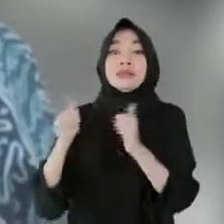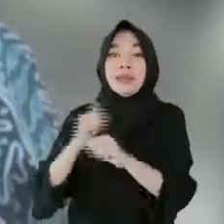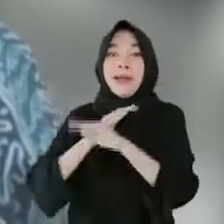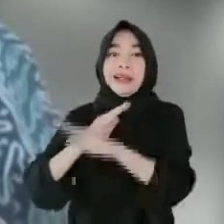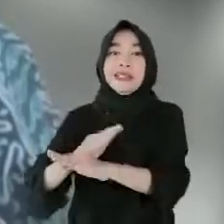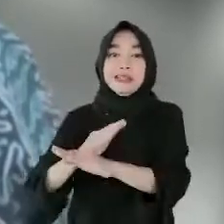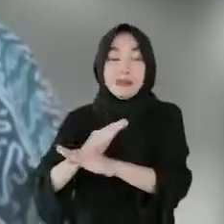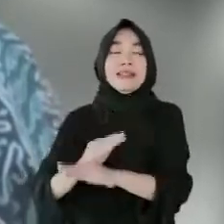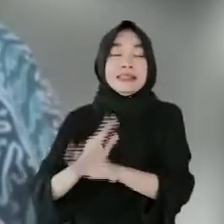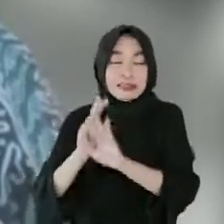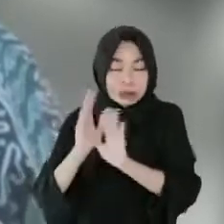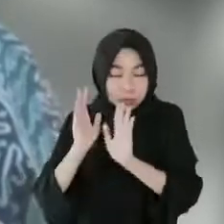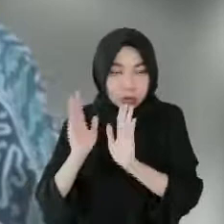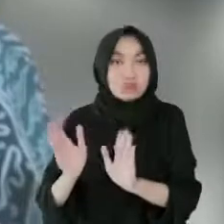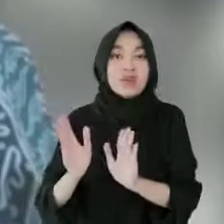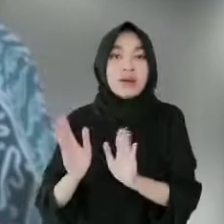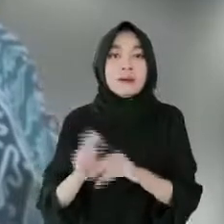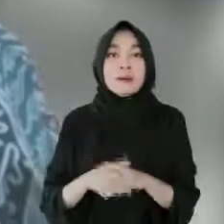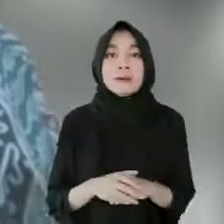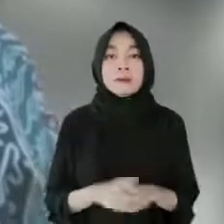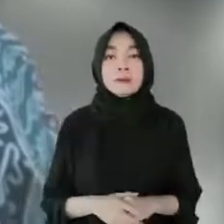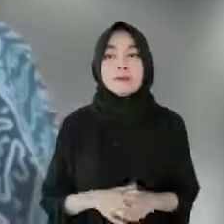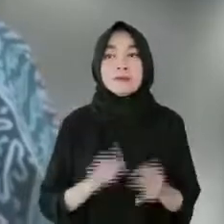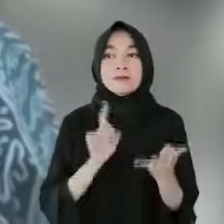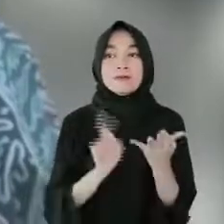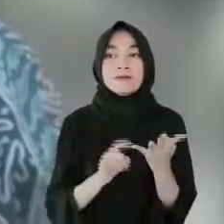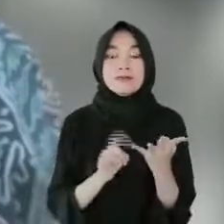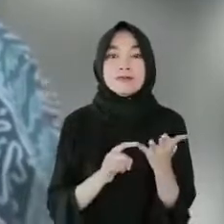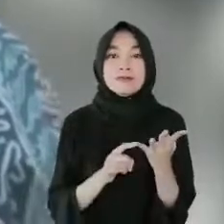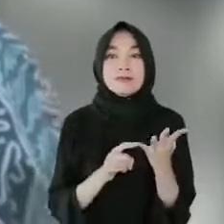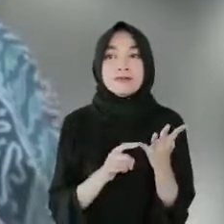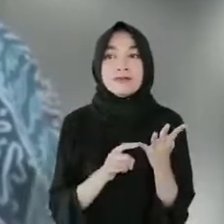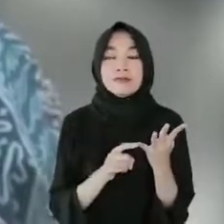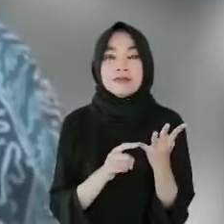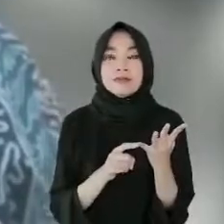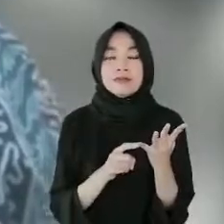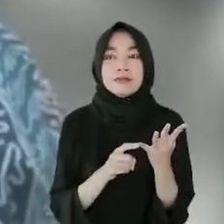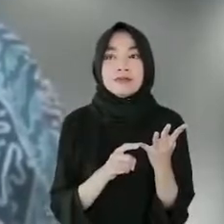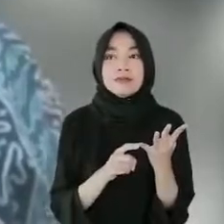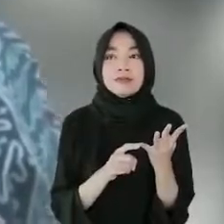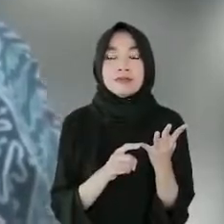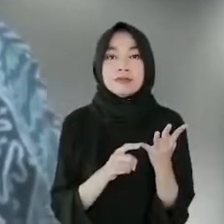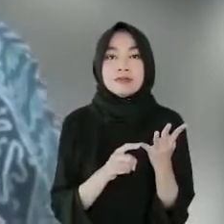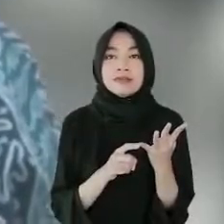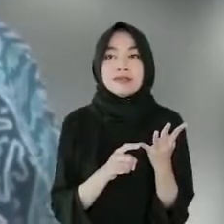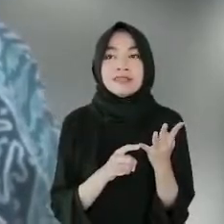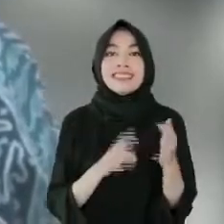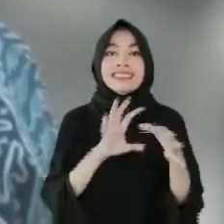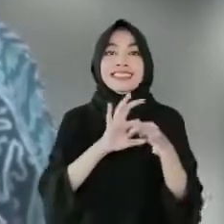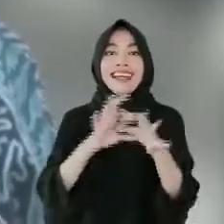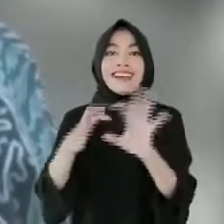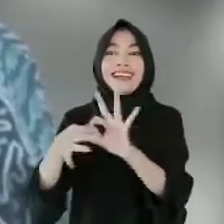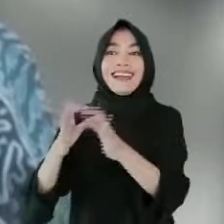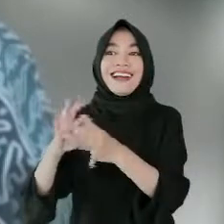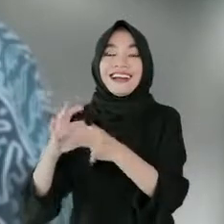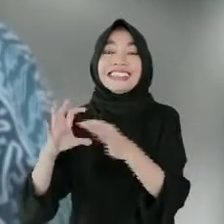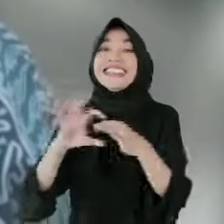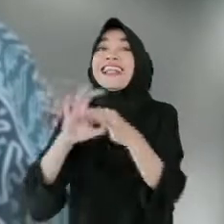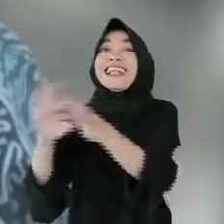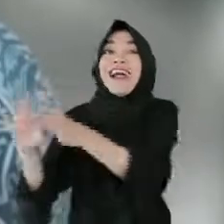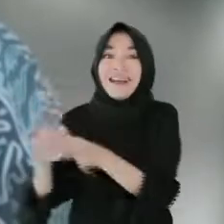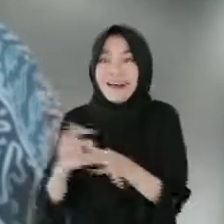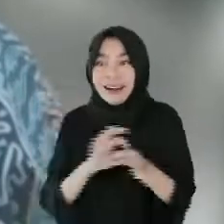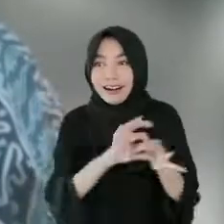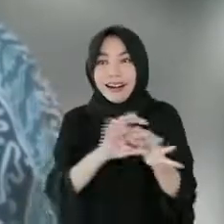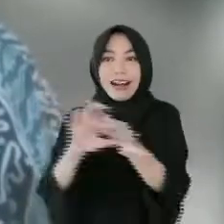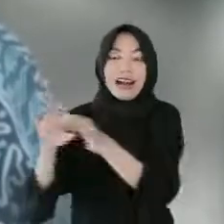terkait dengan jaringan sebagai settingan di di Papua itu bagaimana caranya